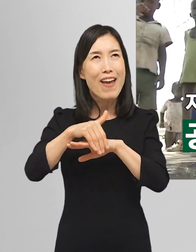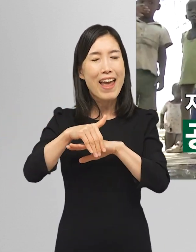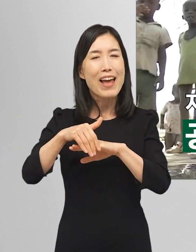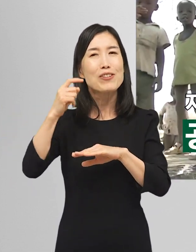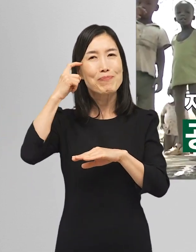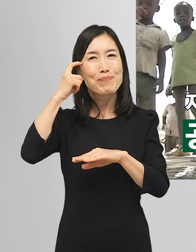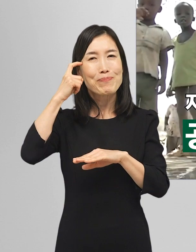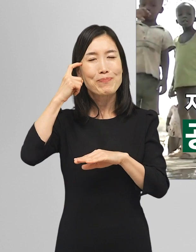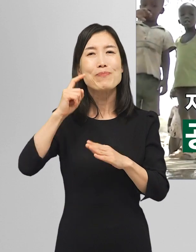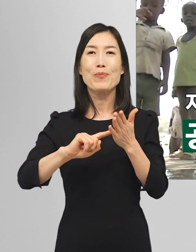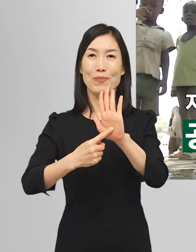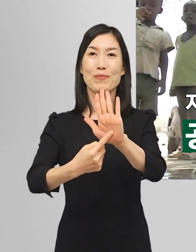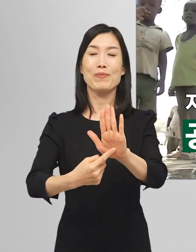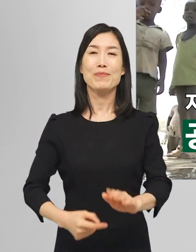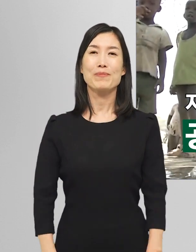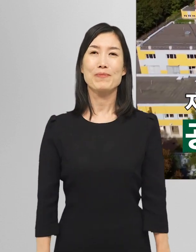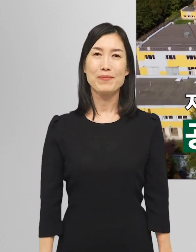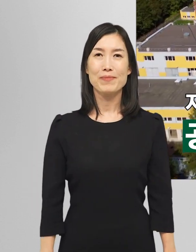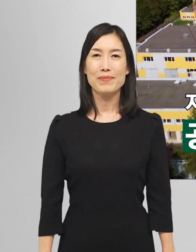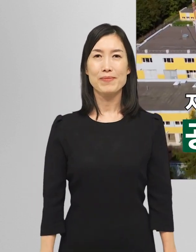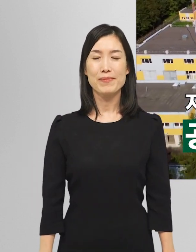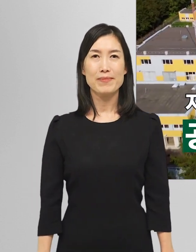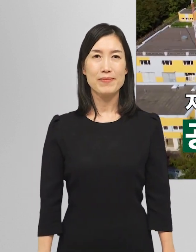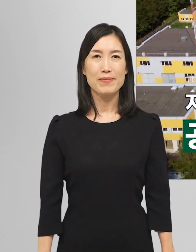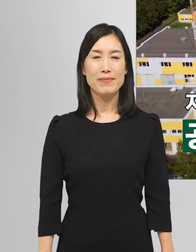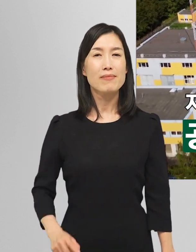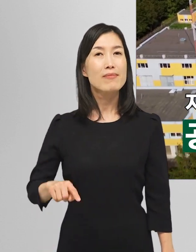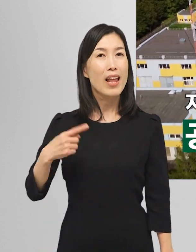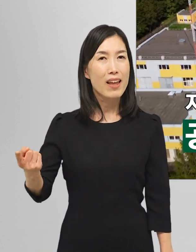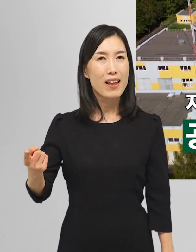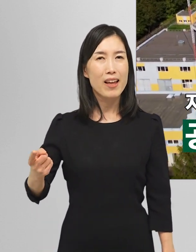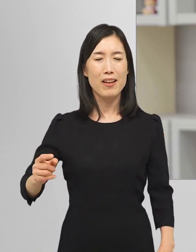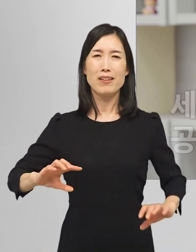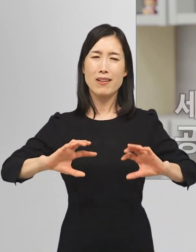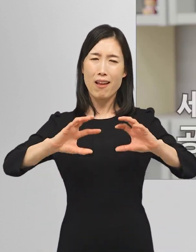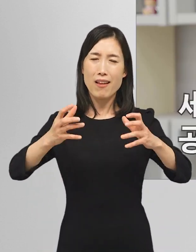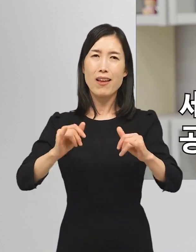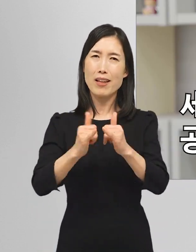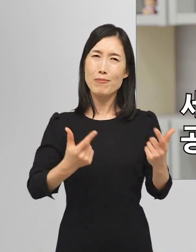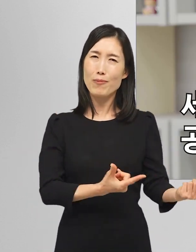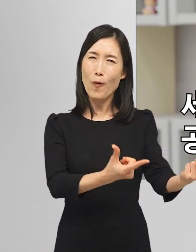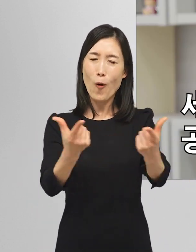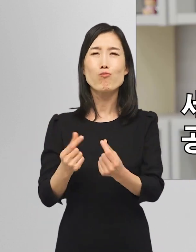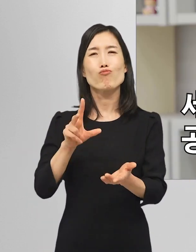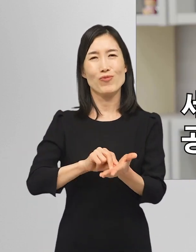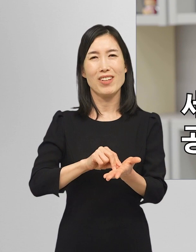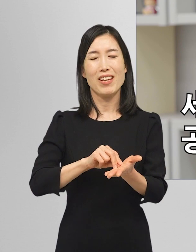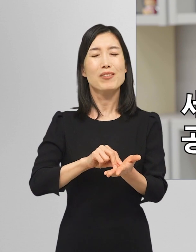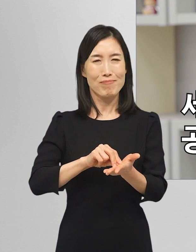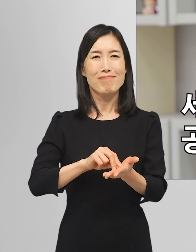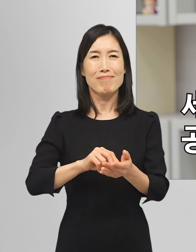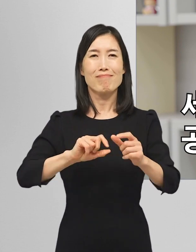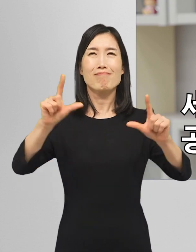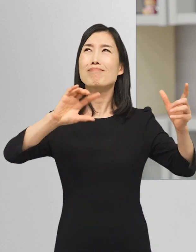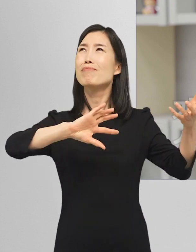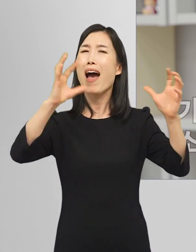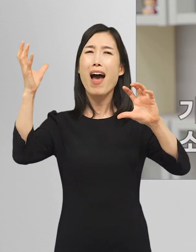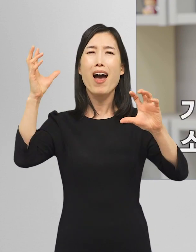원조 사업을 확대하고자 하는 그 의지를 보여준 것인데요. 이를 통해서 우리 인류가 공통으로